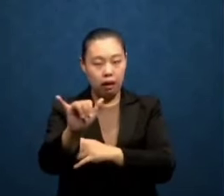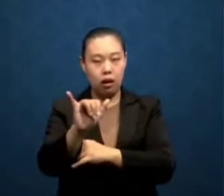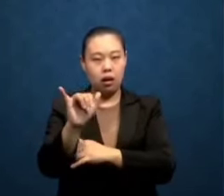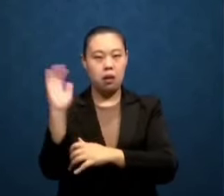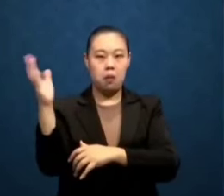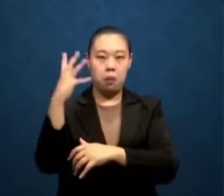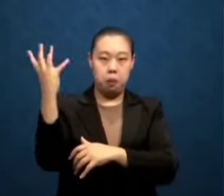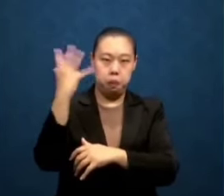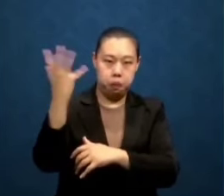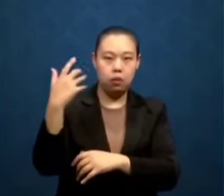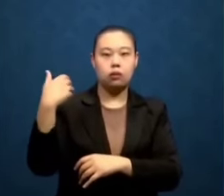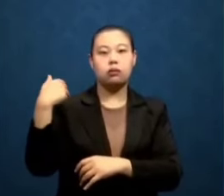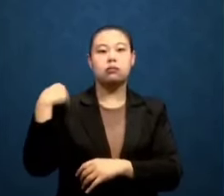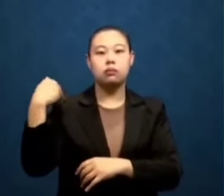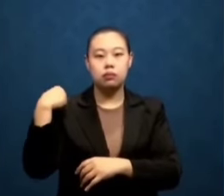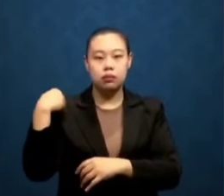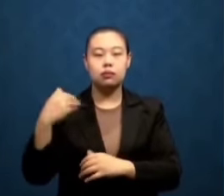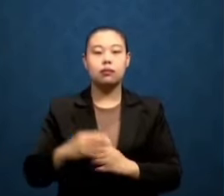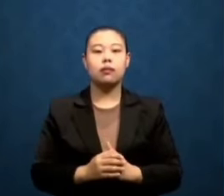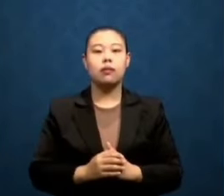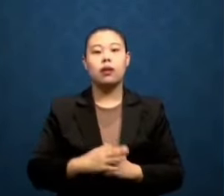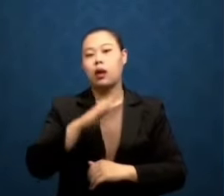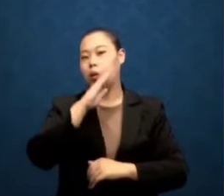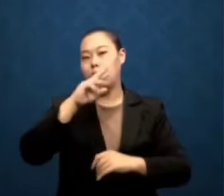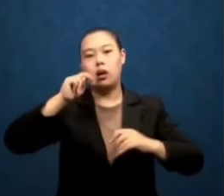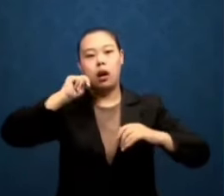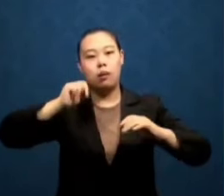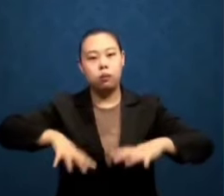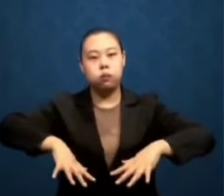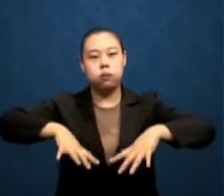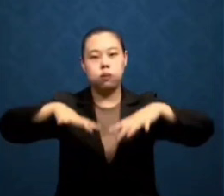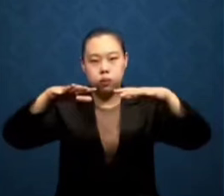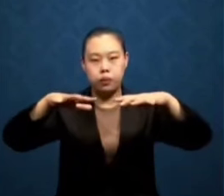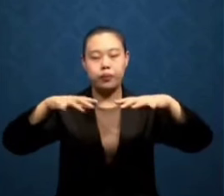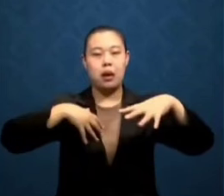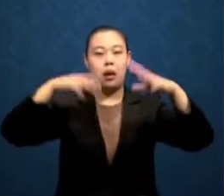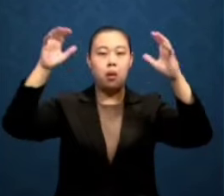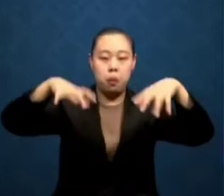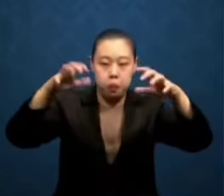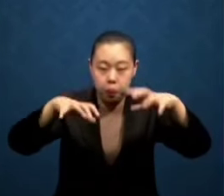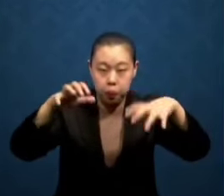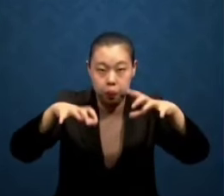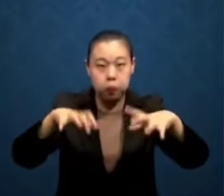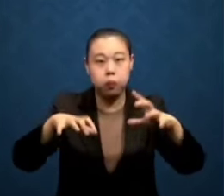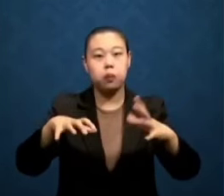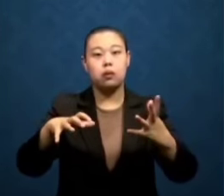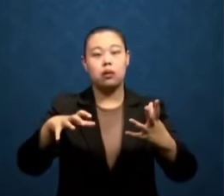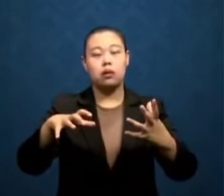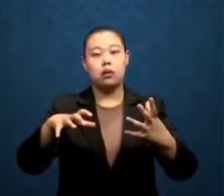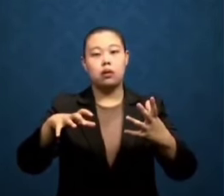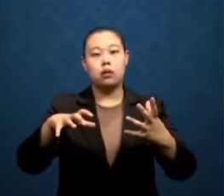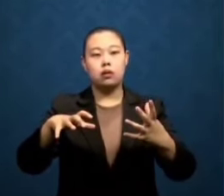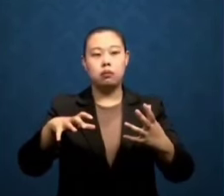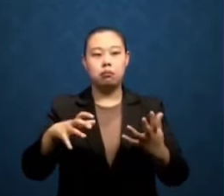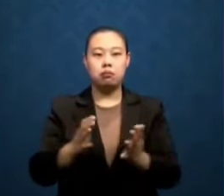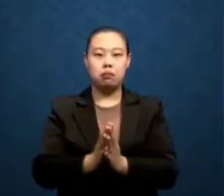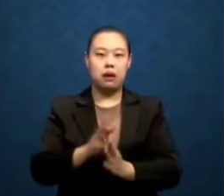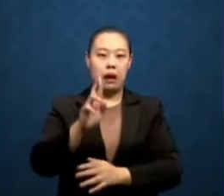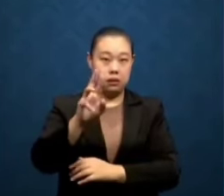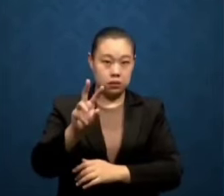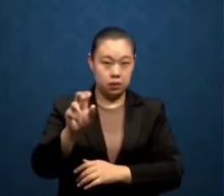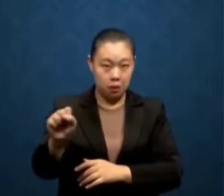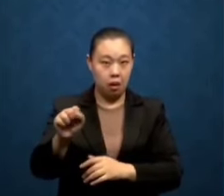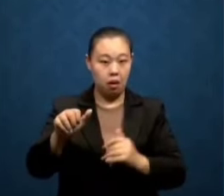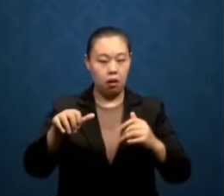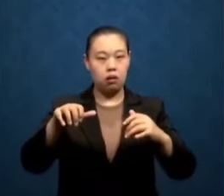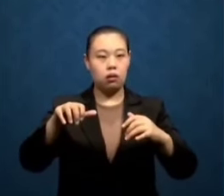วุฒิพงษ์พงศ์สุวรรณเรื่องการเตรียมการตั้งรับน้ำท่วมภาคกลางเนื่องจากปัญหาน้ำท่วมในพื้นที่ภาคเหนือและภาคตะวันออกเฉียงเหนือ